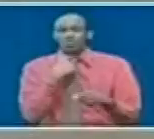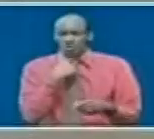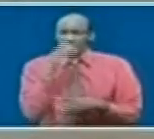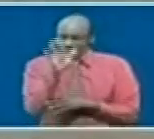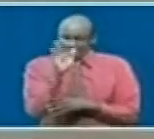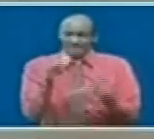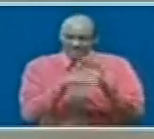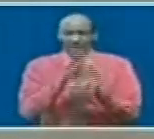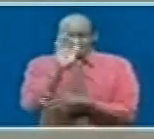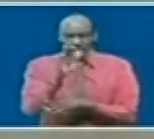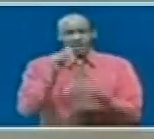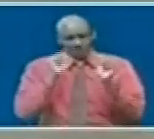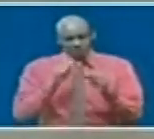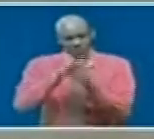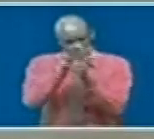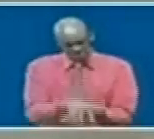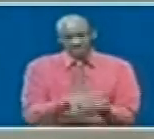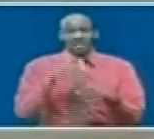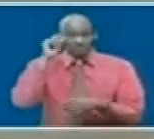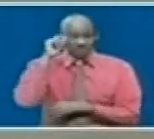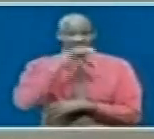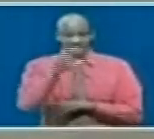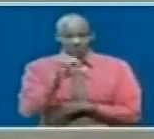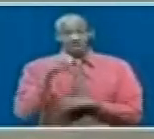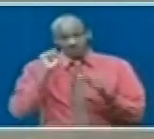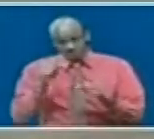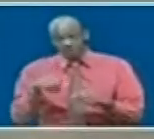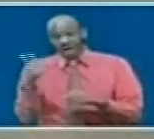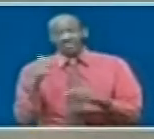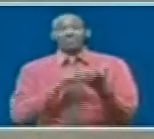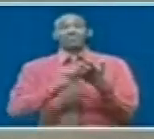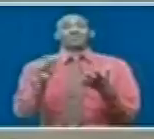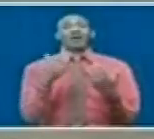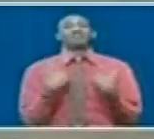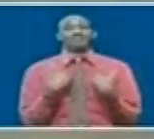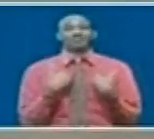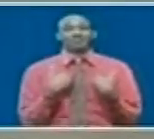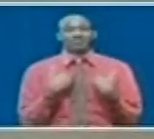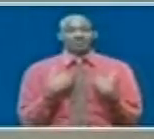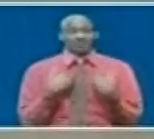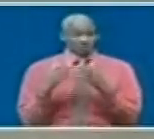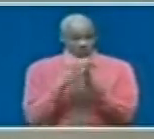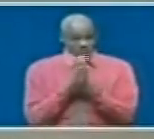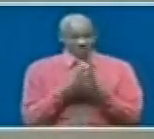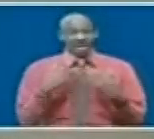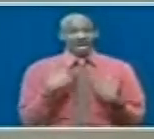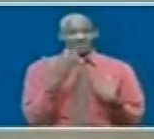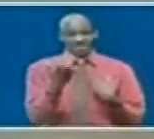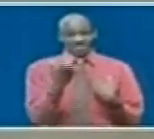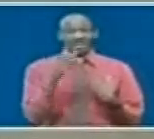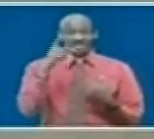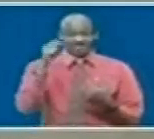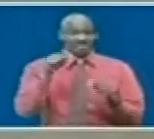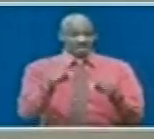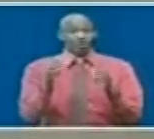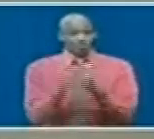atakayekubali kuajiriwa na kaunti ya Mombasa kuweza kuchukua pahala pa waliopigwa kalamu. John Juma anatufungulia taarifa za KTN leo